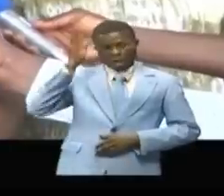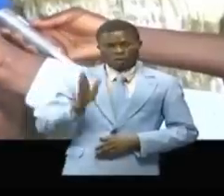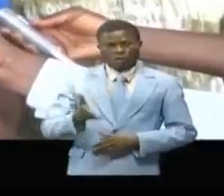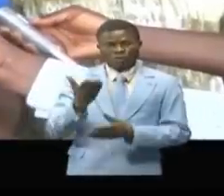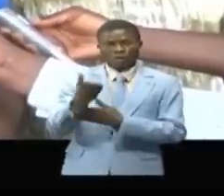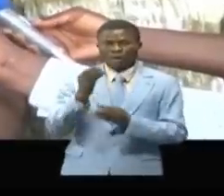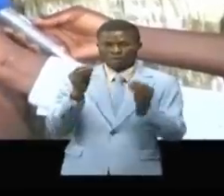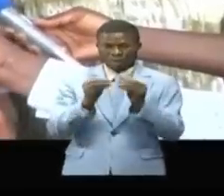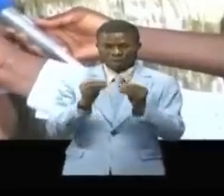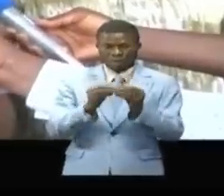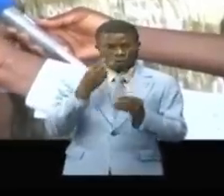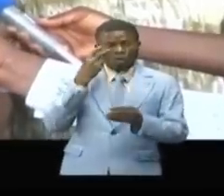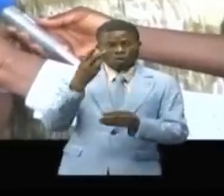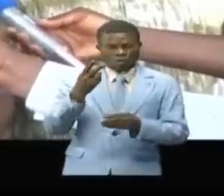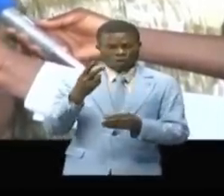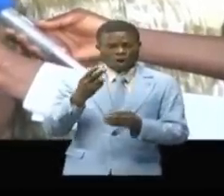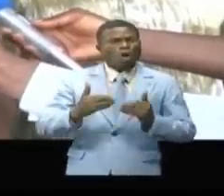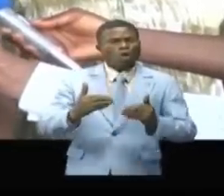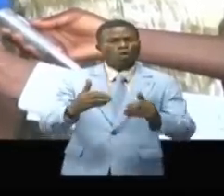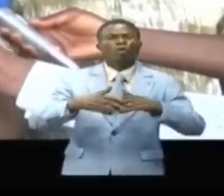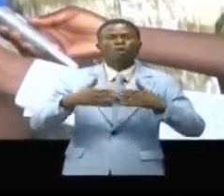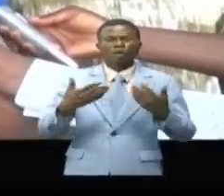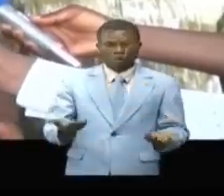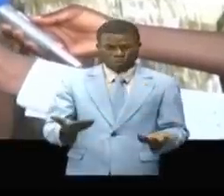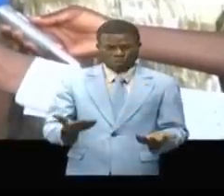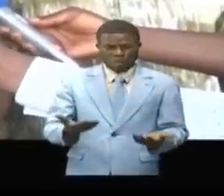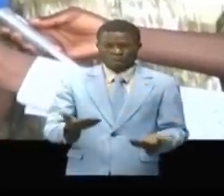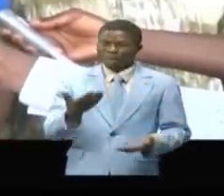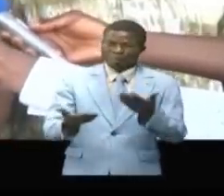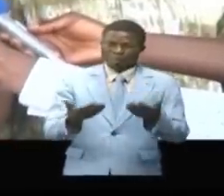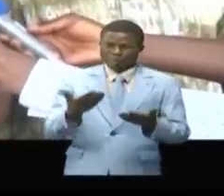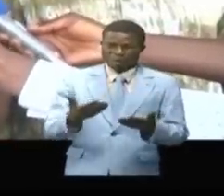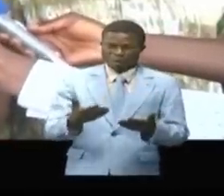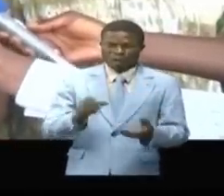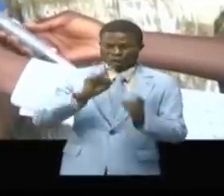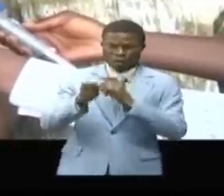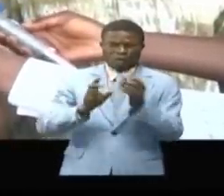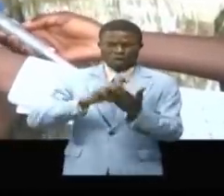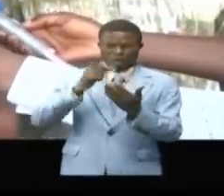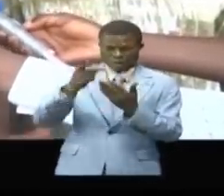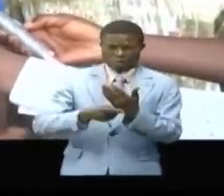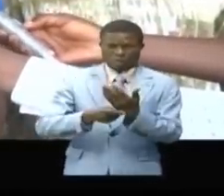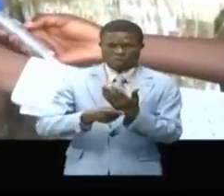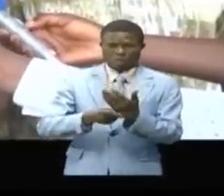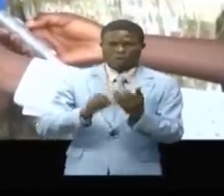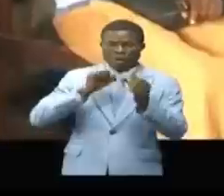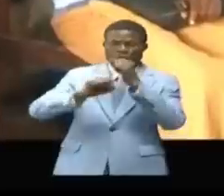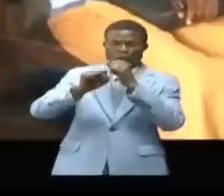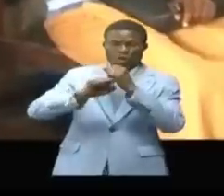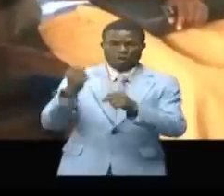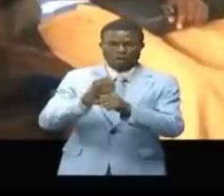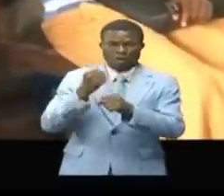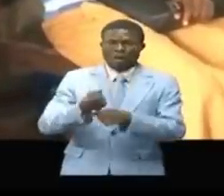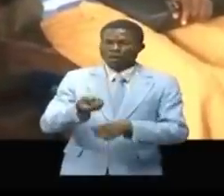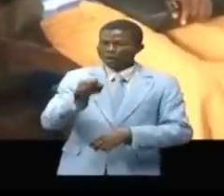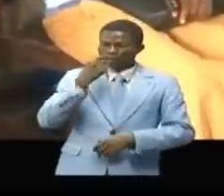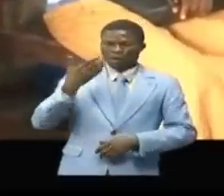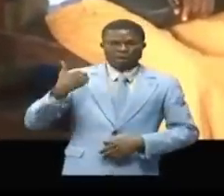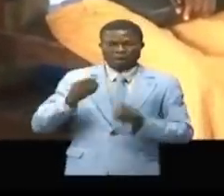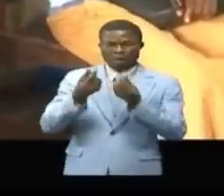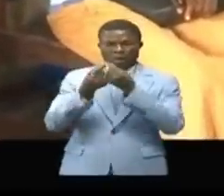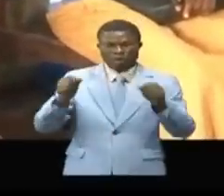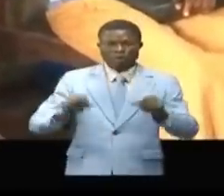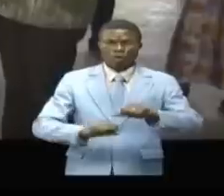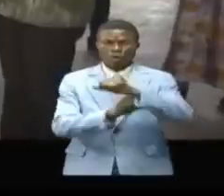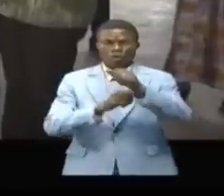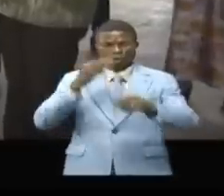réunion, nous allons voir dans quelle mesure du possible essayer de réaménager ces calendriers. Cette campagne d'opération médicale gratuite est soutenue par